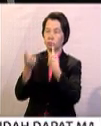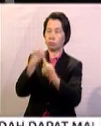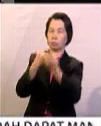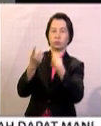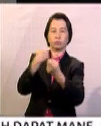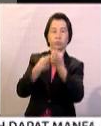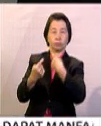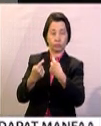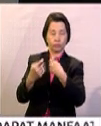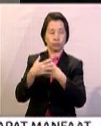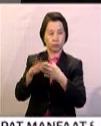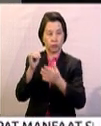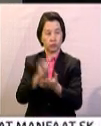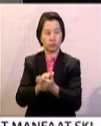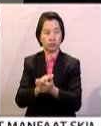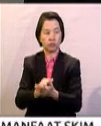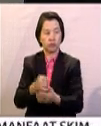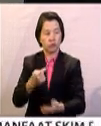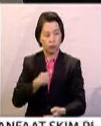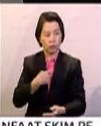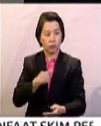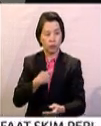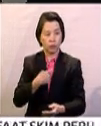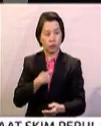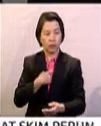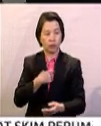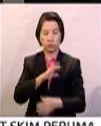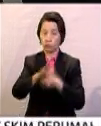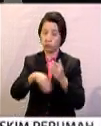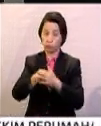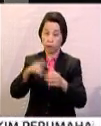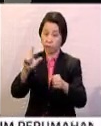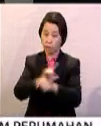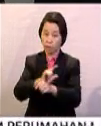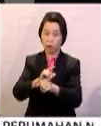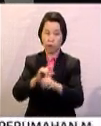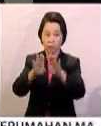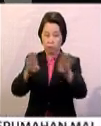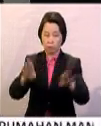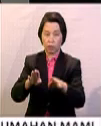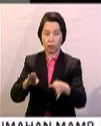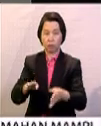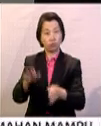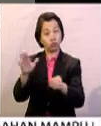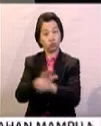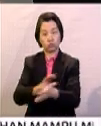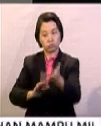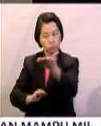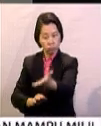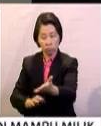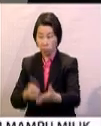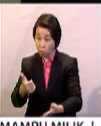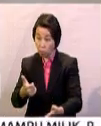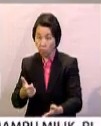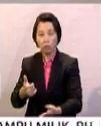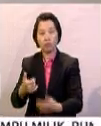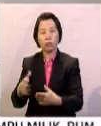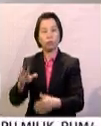tu saya punya kelengkapan diri semua cukup. Terus cabut undi rumah. Lepas tu